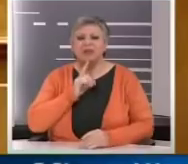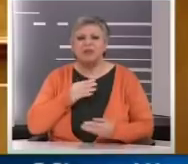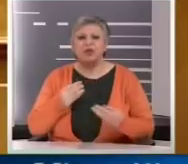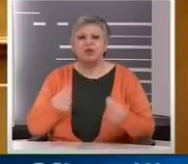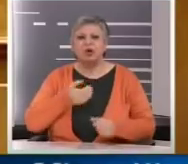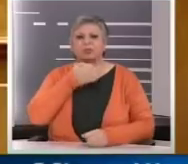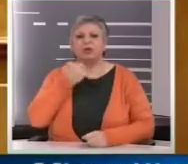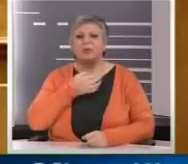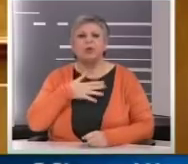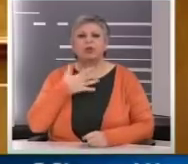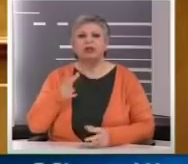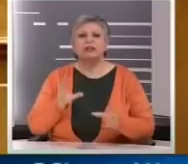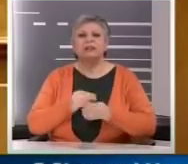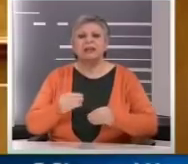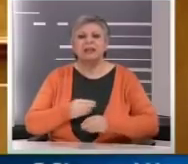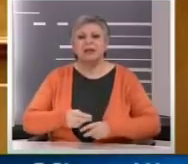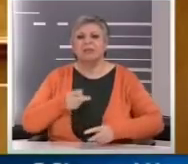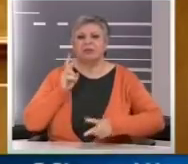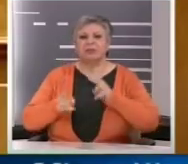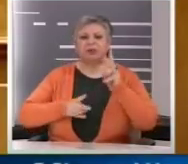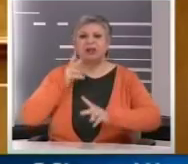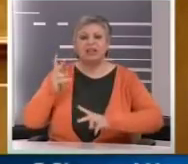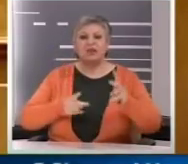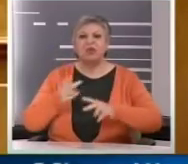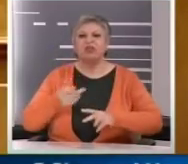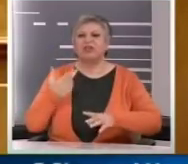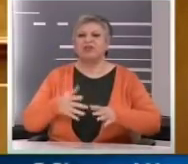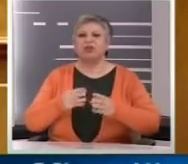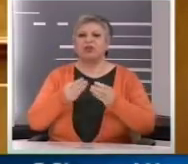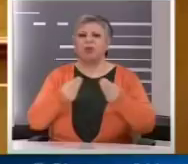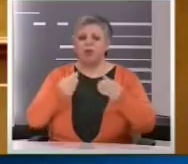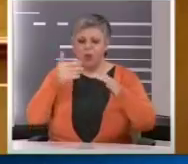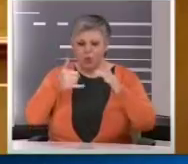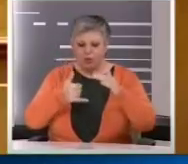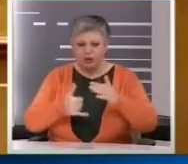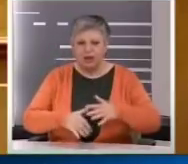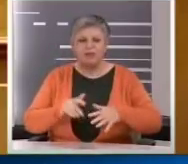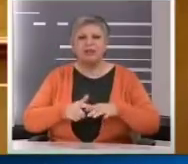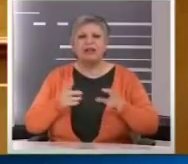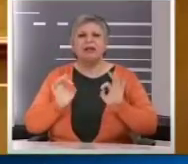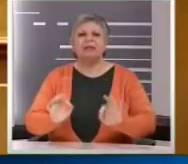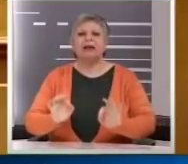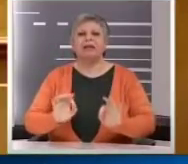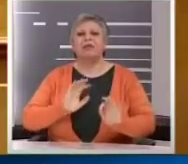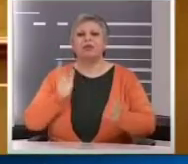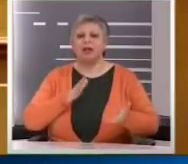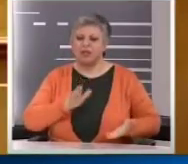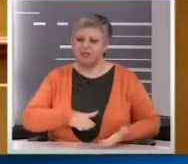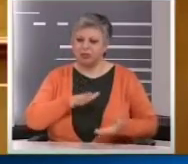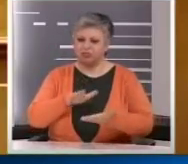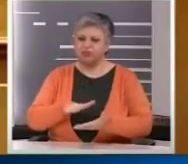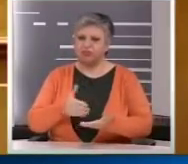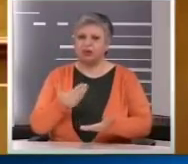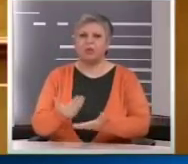της κατηγορίας για τη σύσταση προανακριτικής που έφερε η Νέα Δημοκρατία